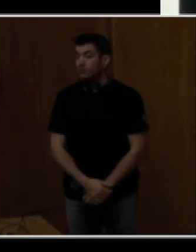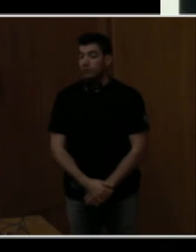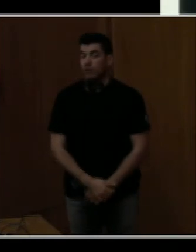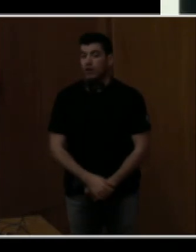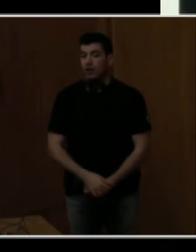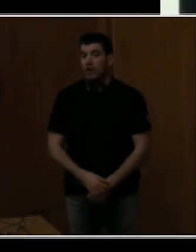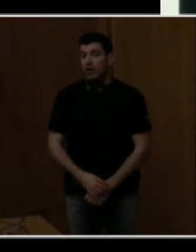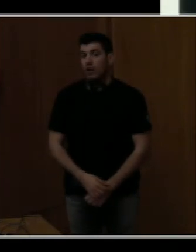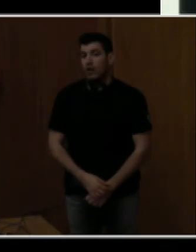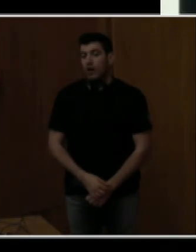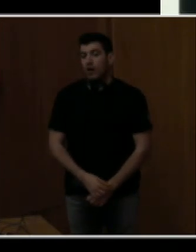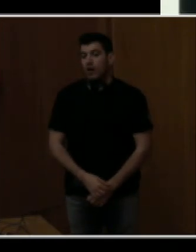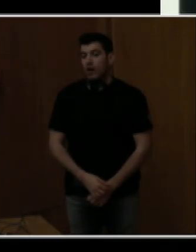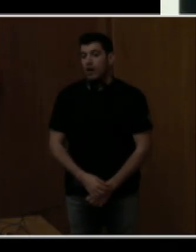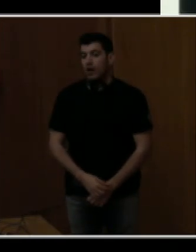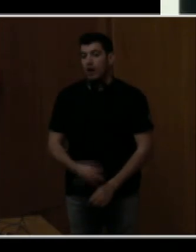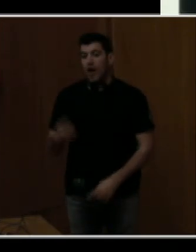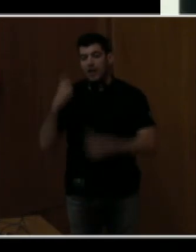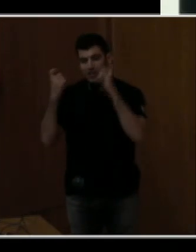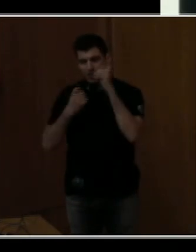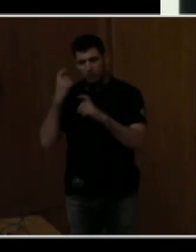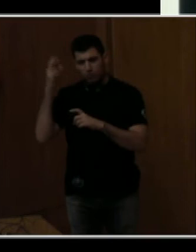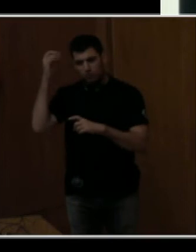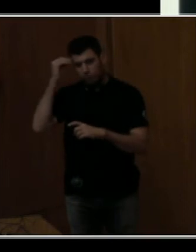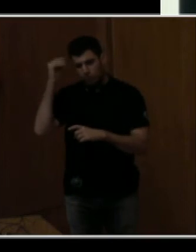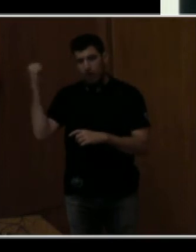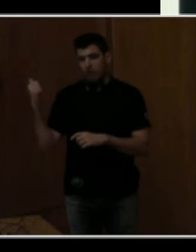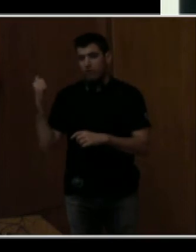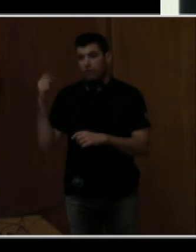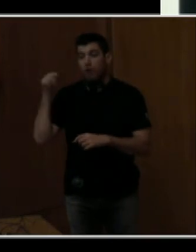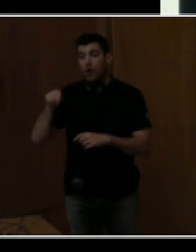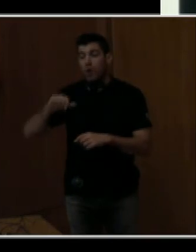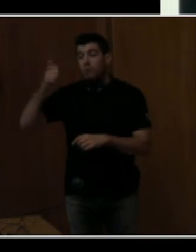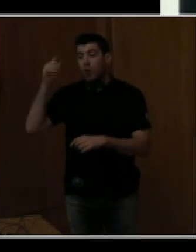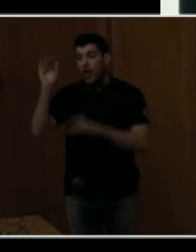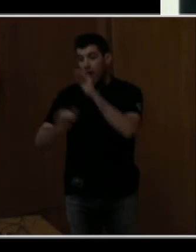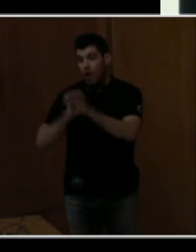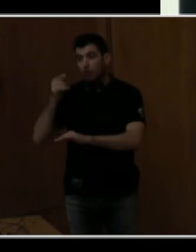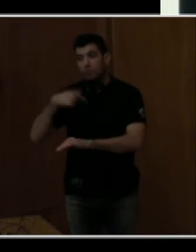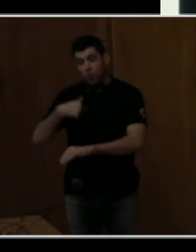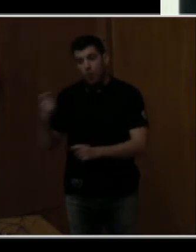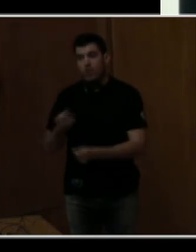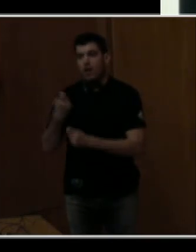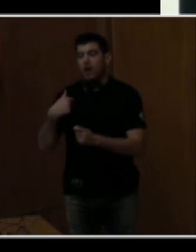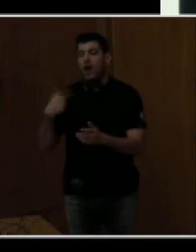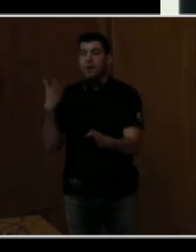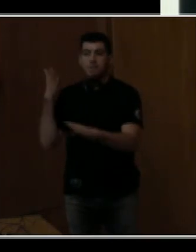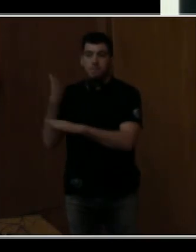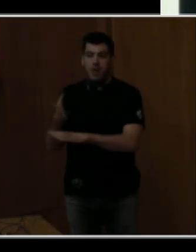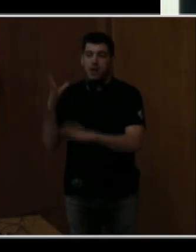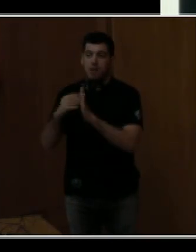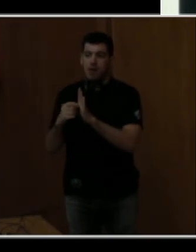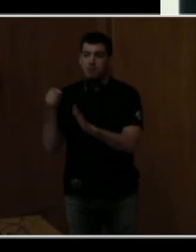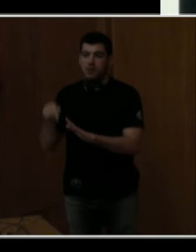λοιπόν αυτό κατά νου, η πρώτη ερώτηση που τουλάχιστον εγώ θα έκανα αν πήγαινα σε μια